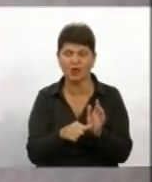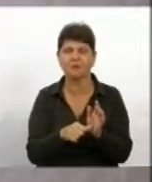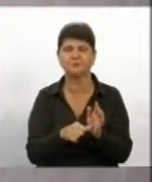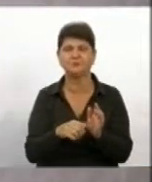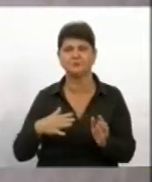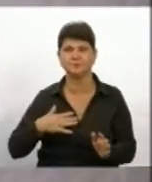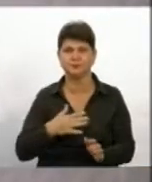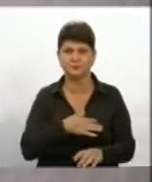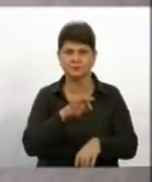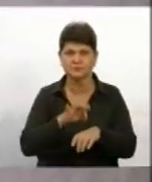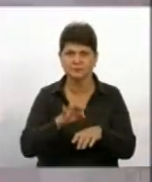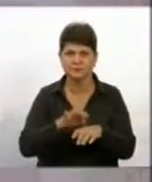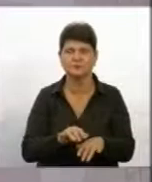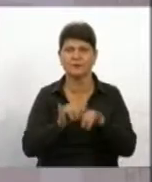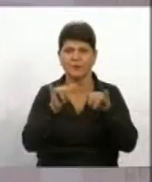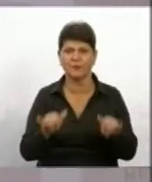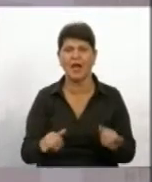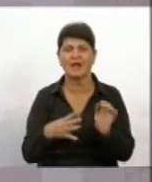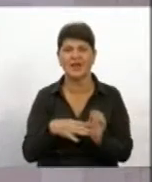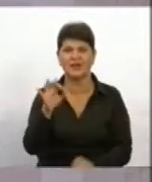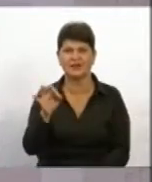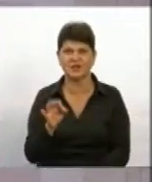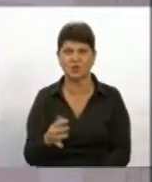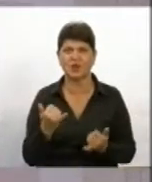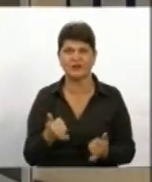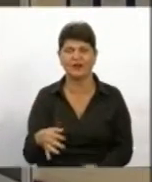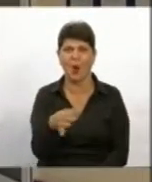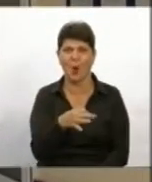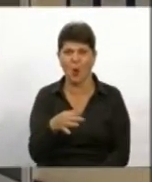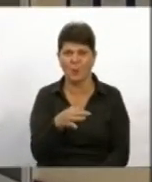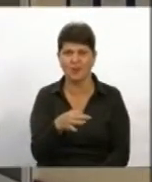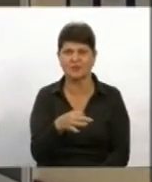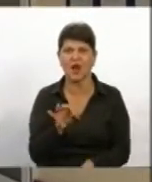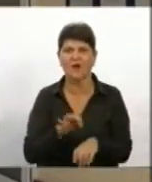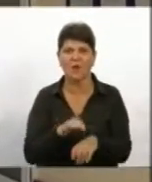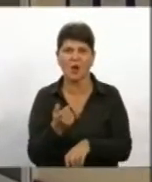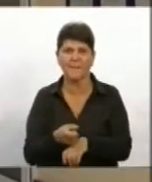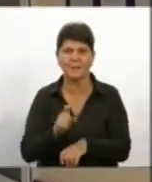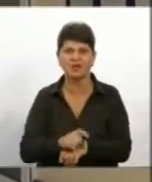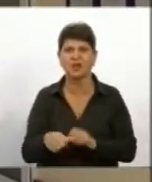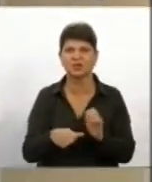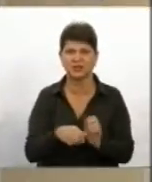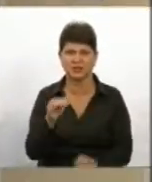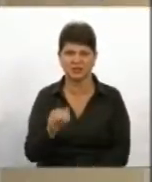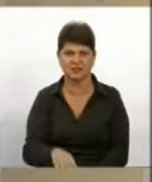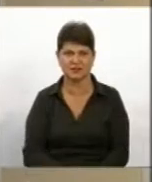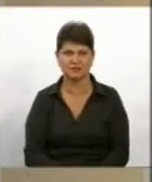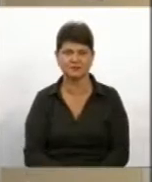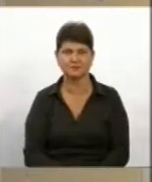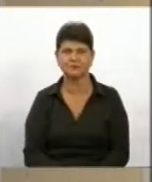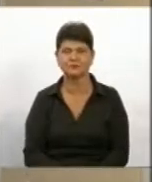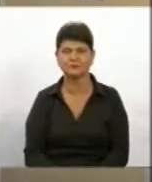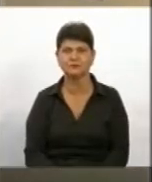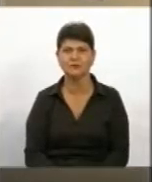залоз, зросла на 9%. Нині в області, за словами Біктімірова, таких хворих більше 6 тисяч. Найперший